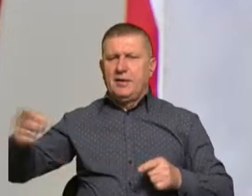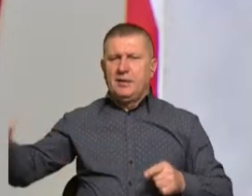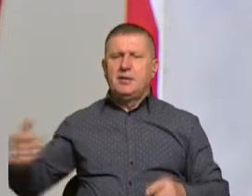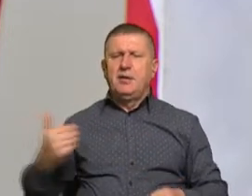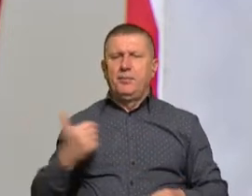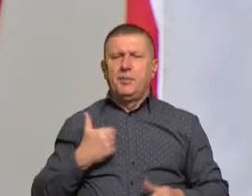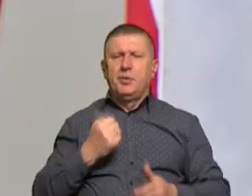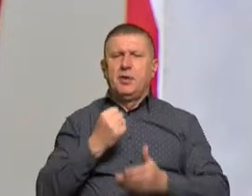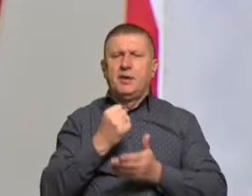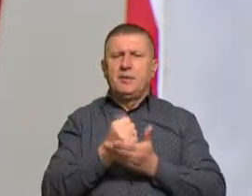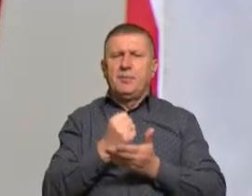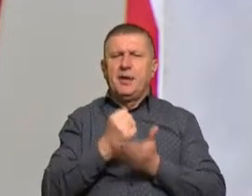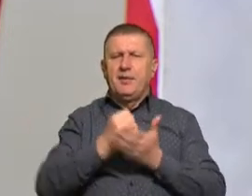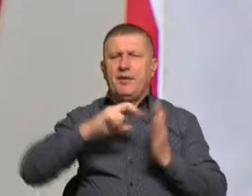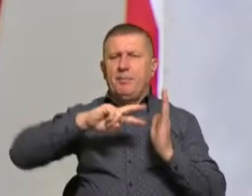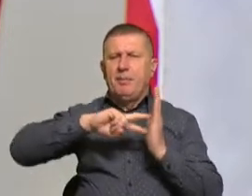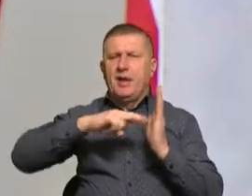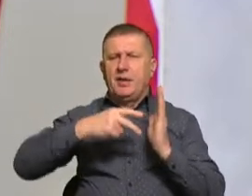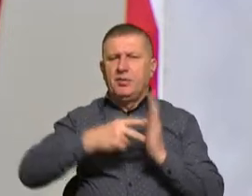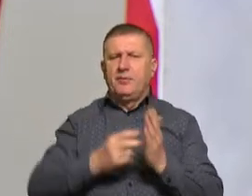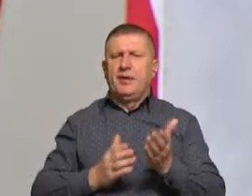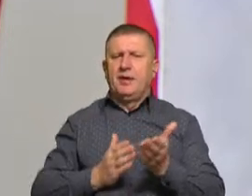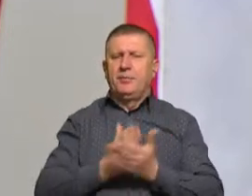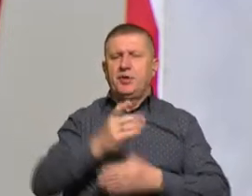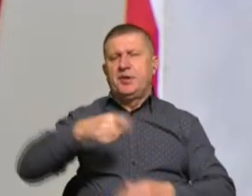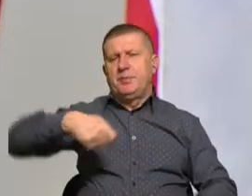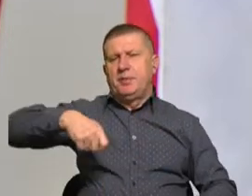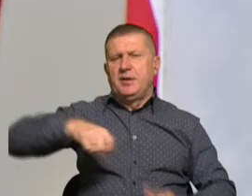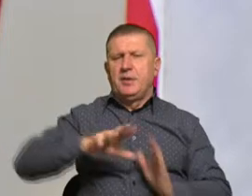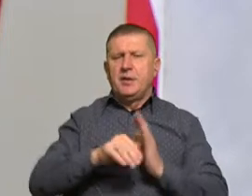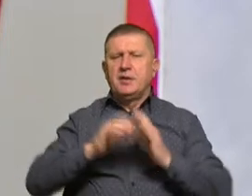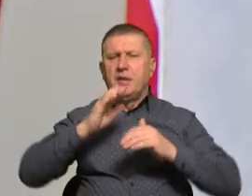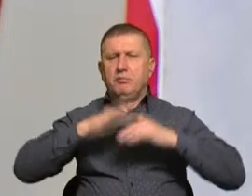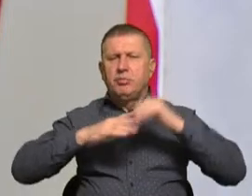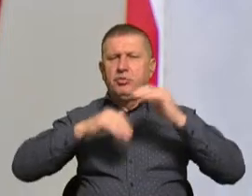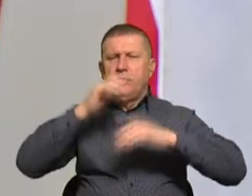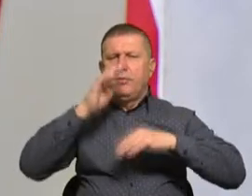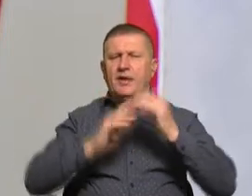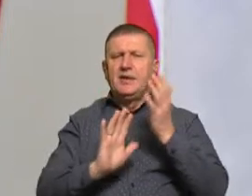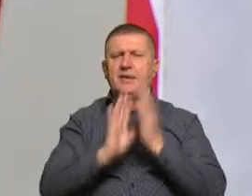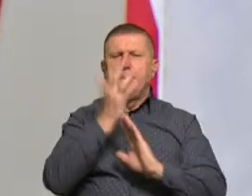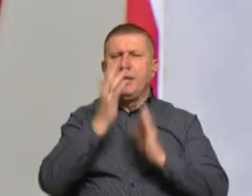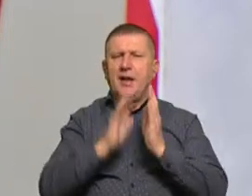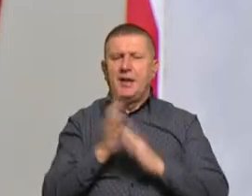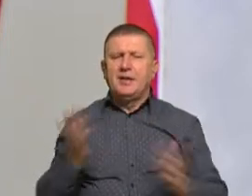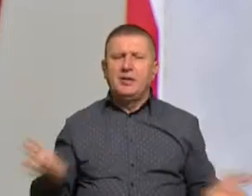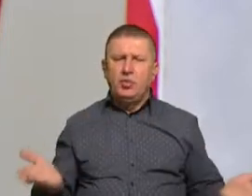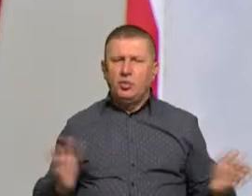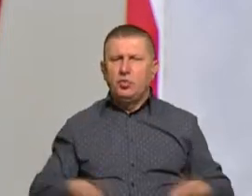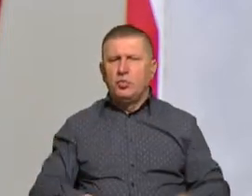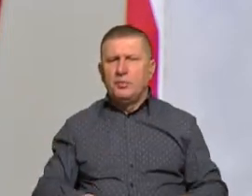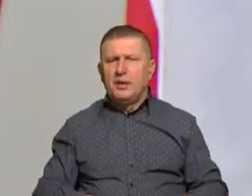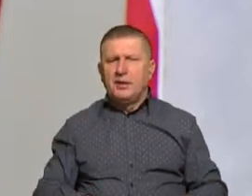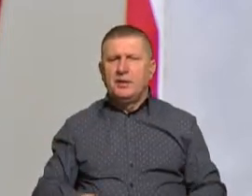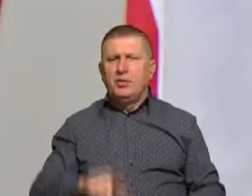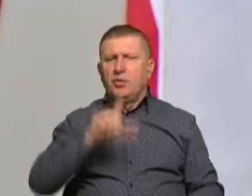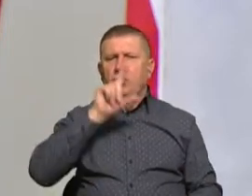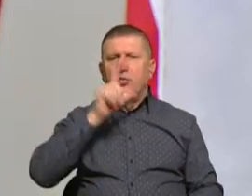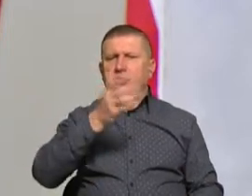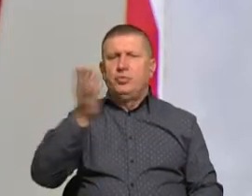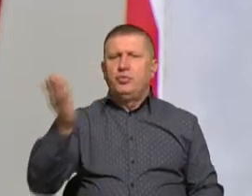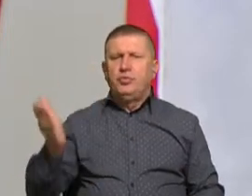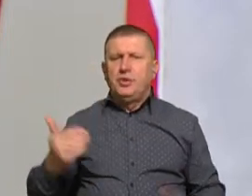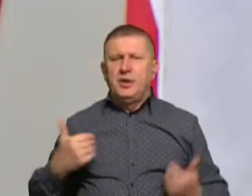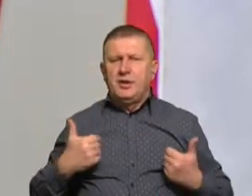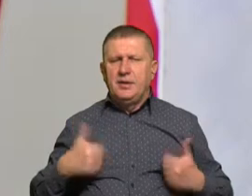kwestia planowanej przez miasto, przez prezydenta miasta budowy spalarni odpadów. No temat ten upadł, bo nie życzyli sobie tego